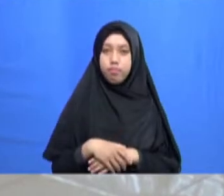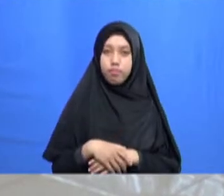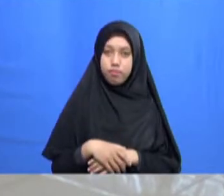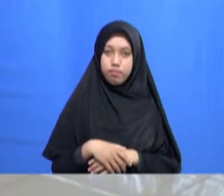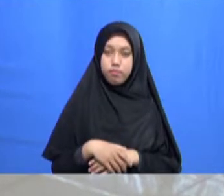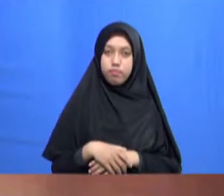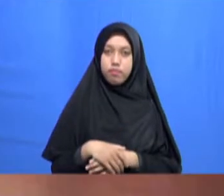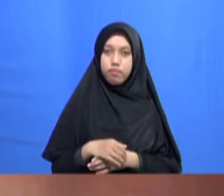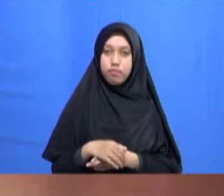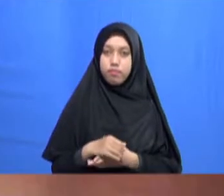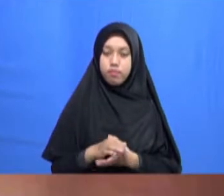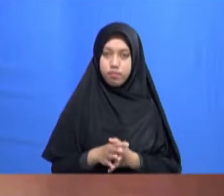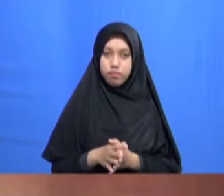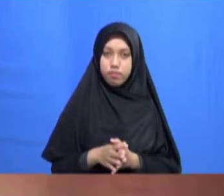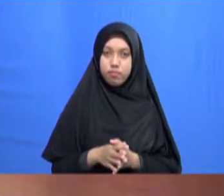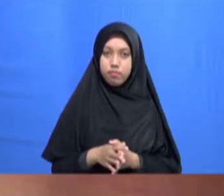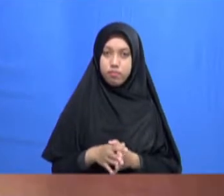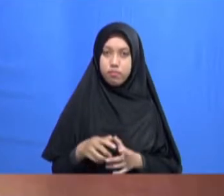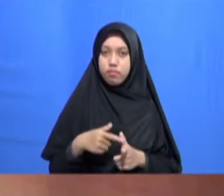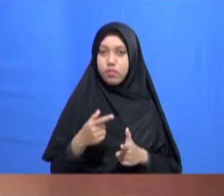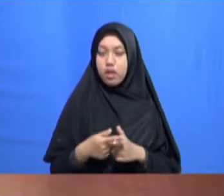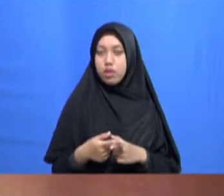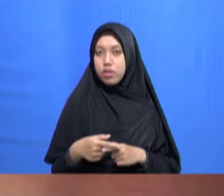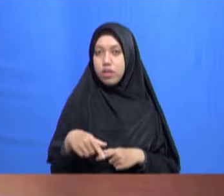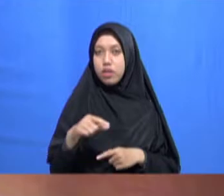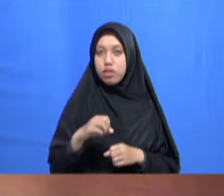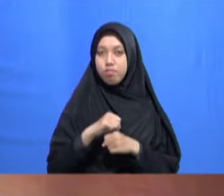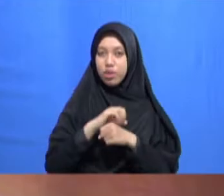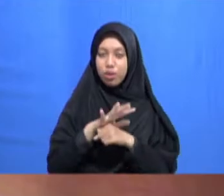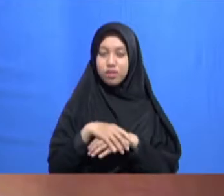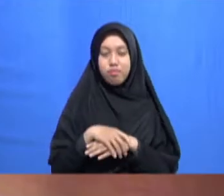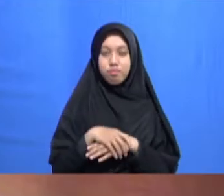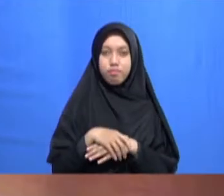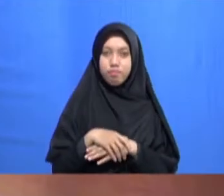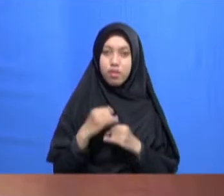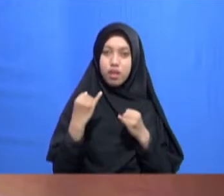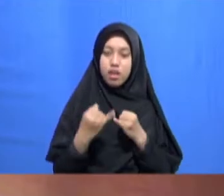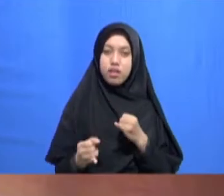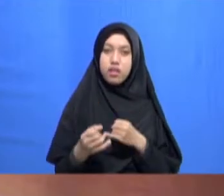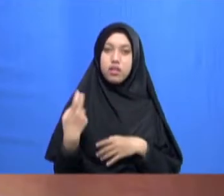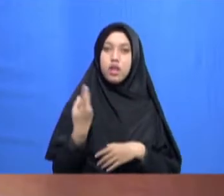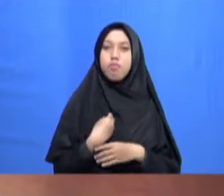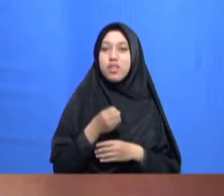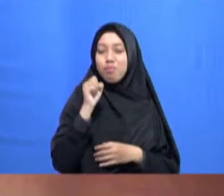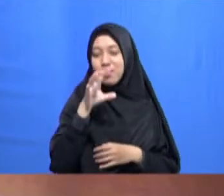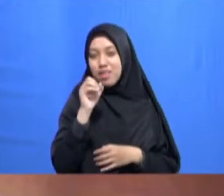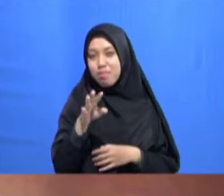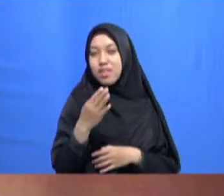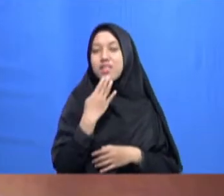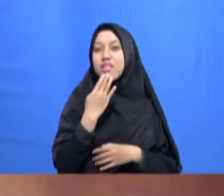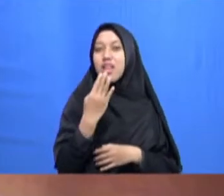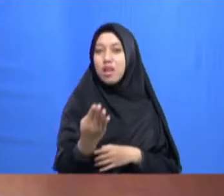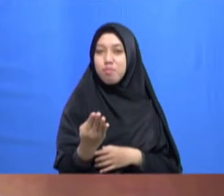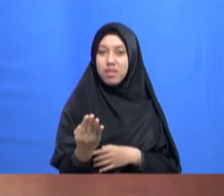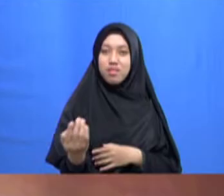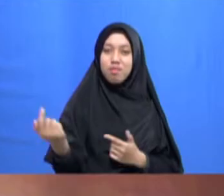Disease 2019 atau dikenal COVID-19. Akhirnya kami mengucapkan selamat